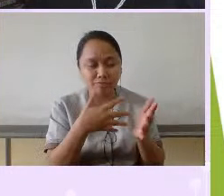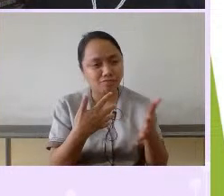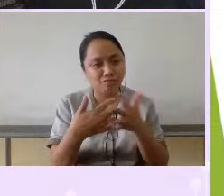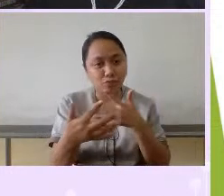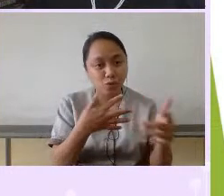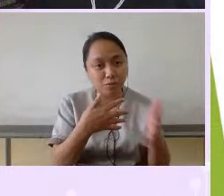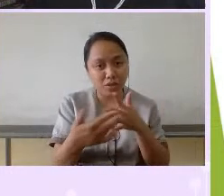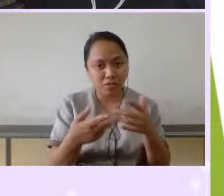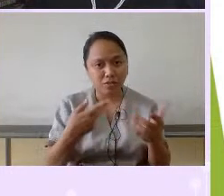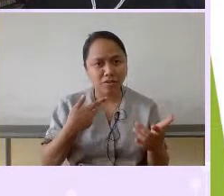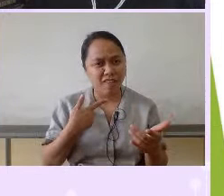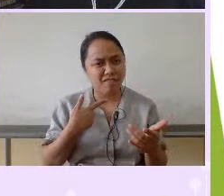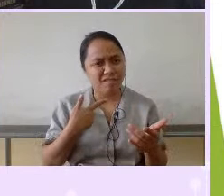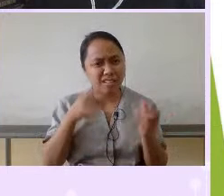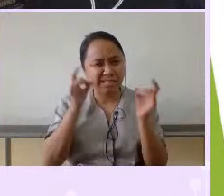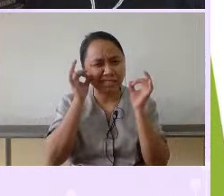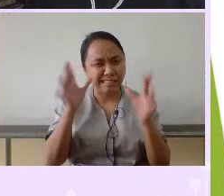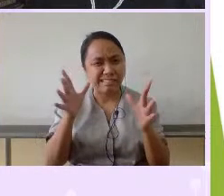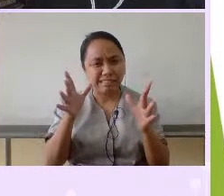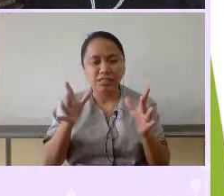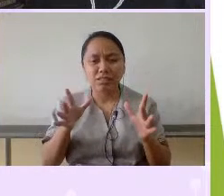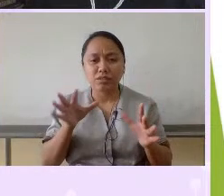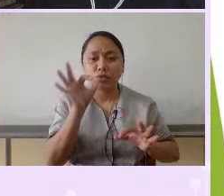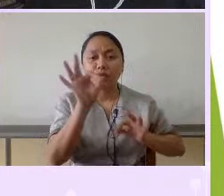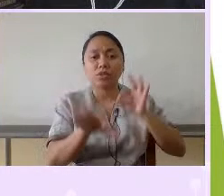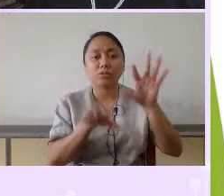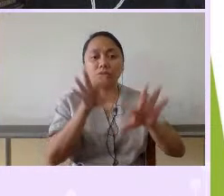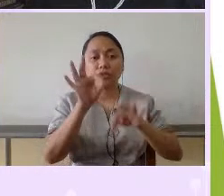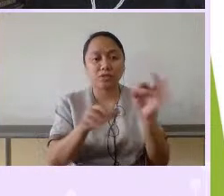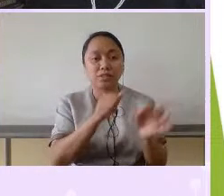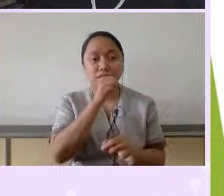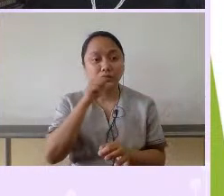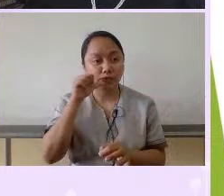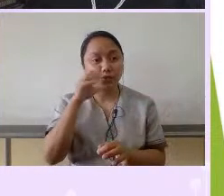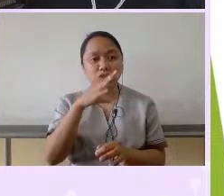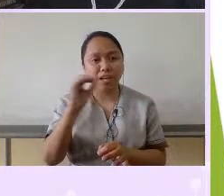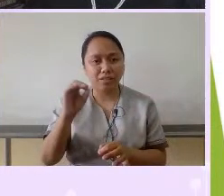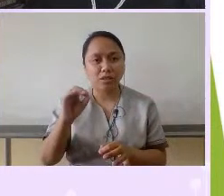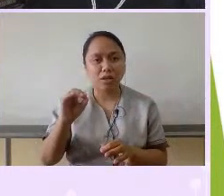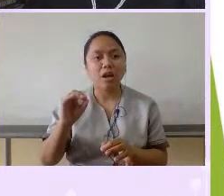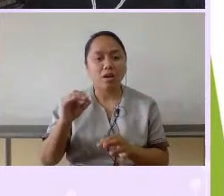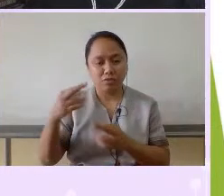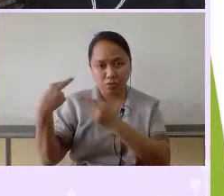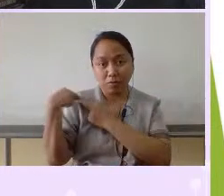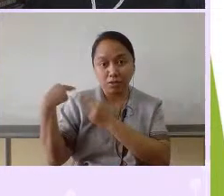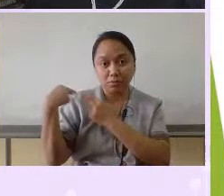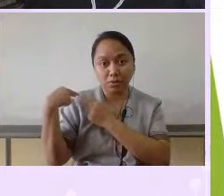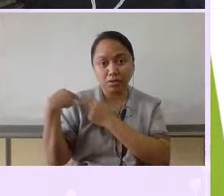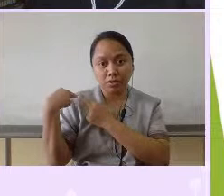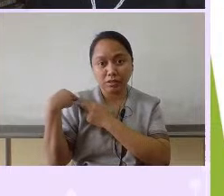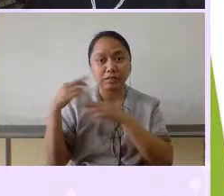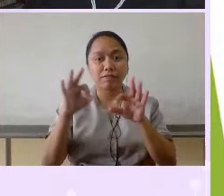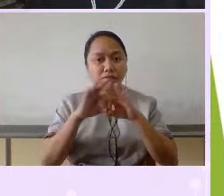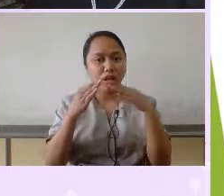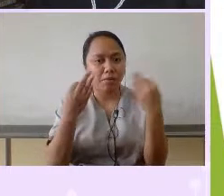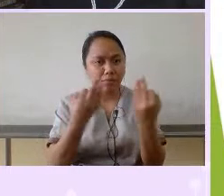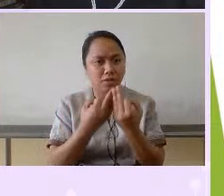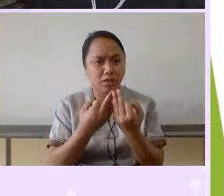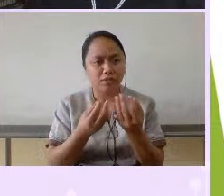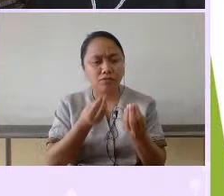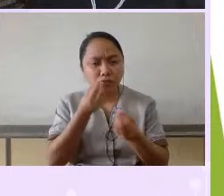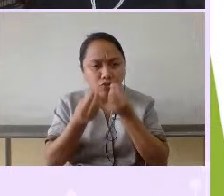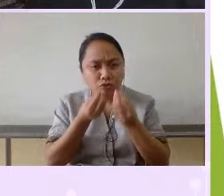their crucial contributions in agriculture and the key role they play in family food security